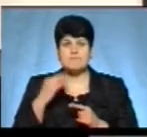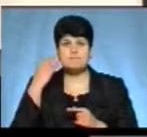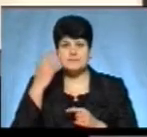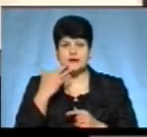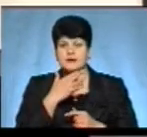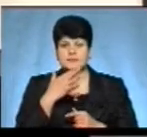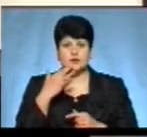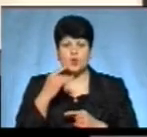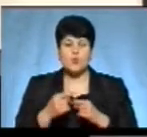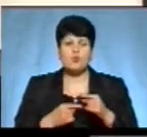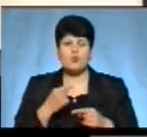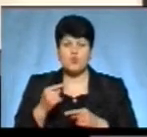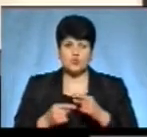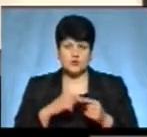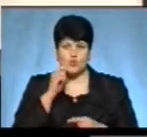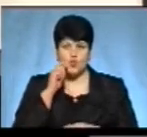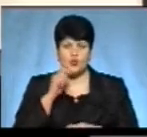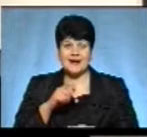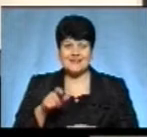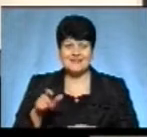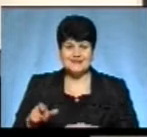кількох поколінь українців. З